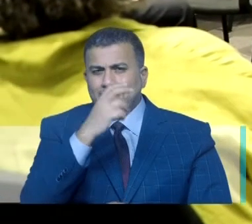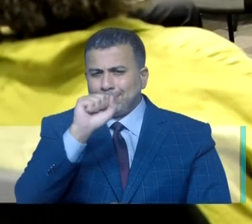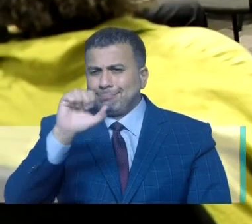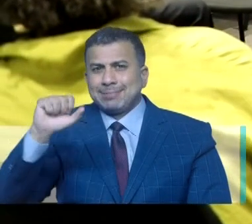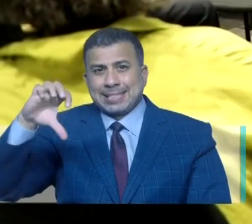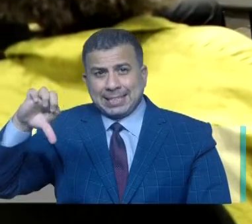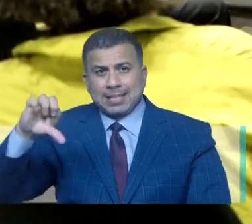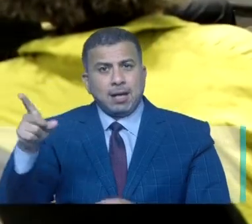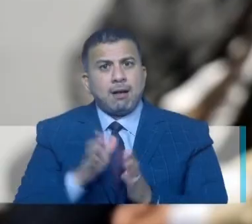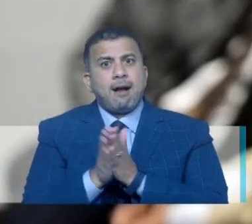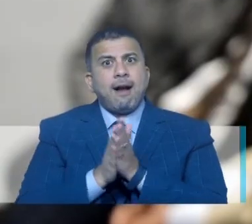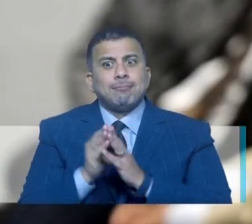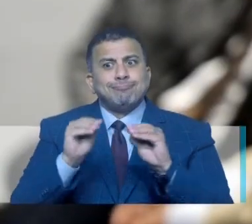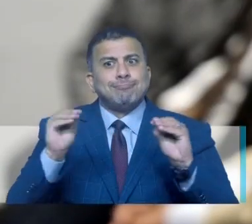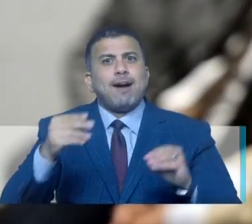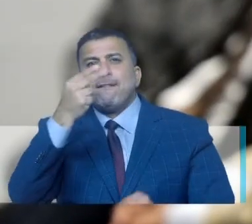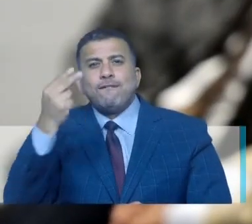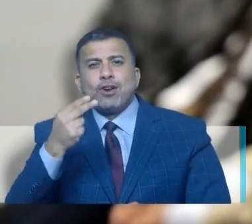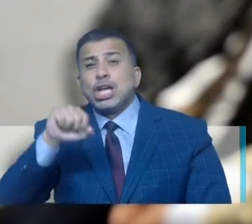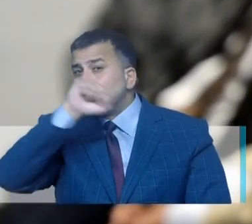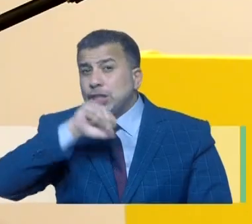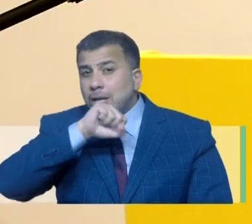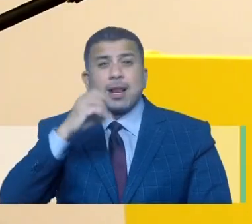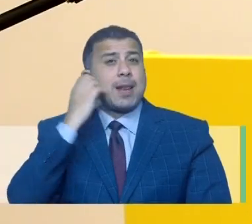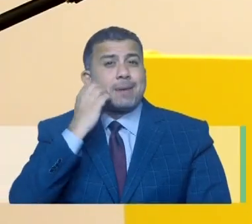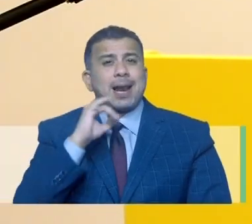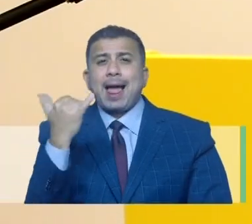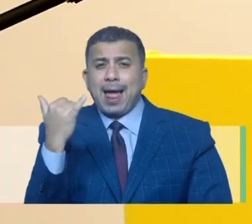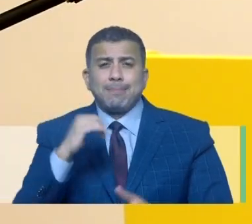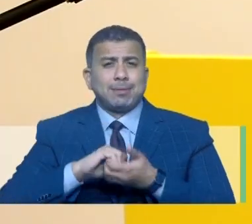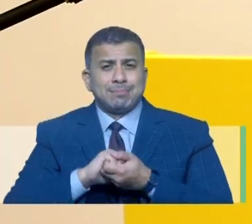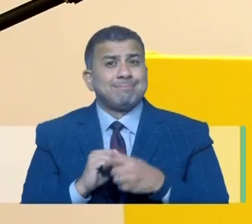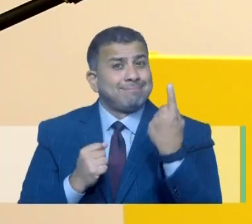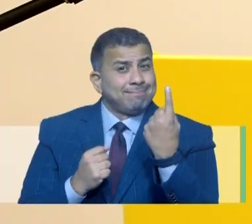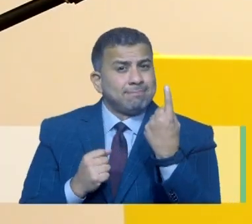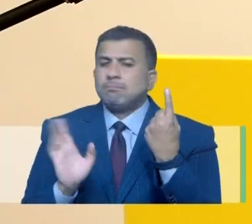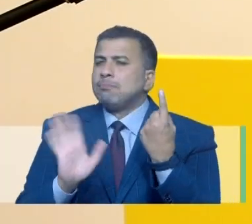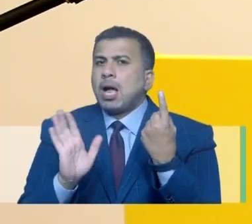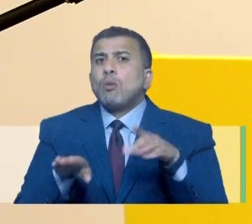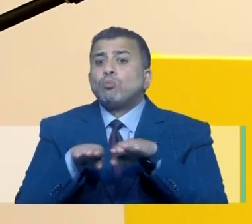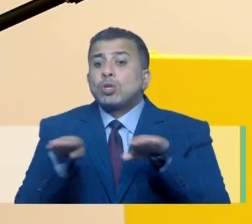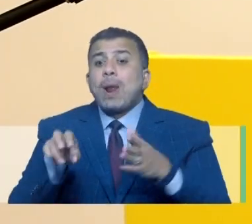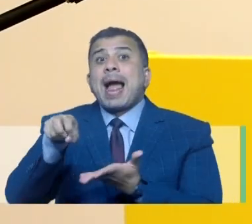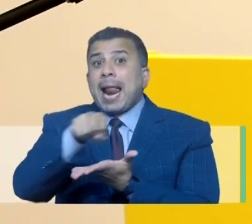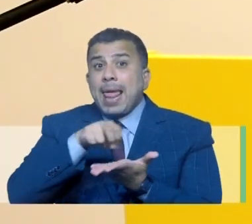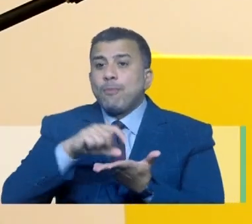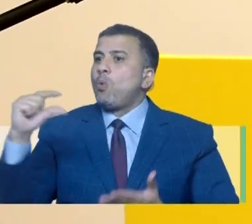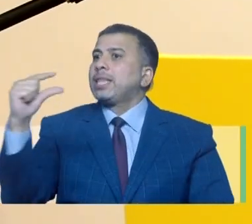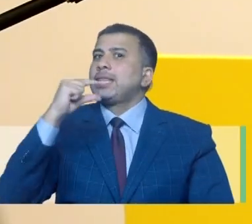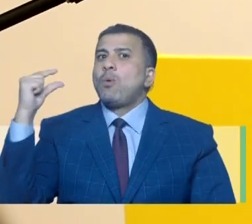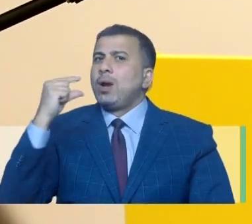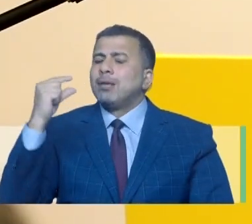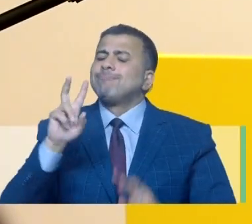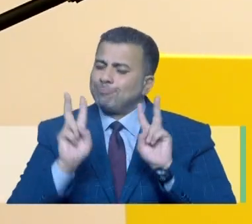ومحفز للفنون ليس في الشارقه والامارات العربيه المتحده فحسب بل على المستوى الاقليم